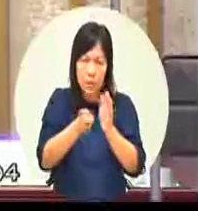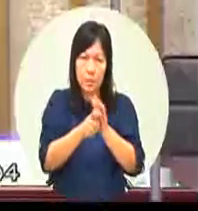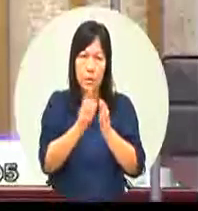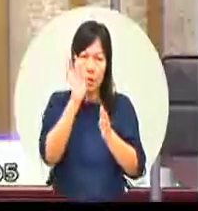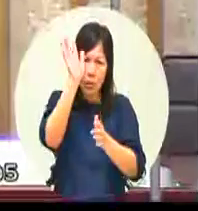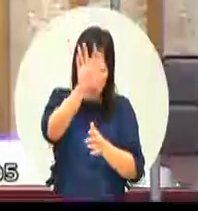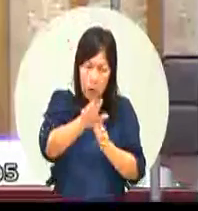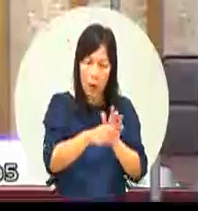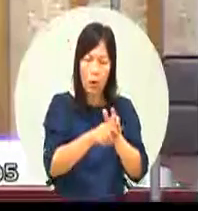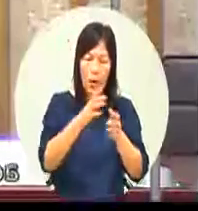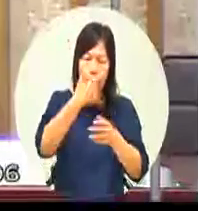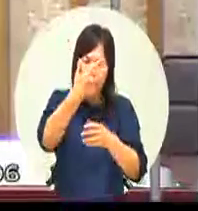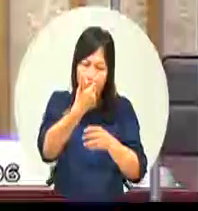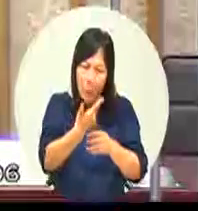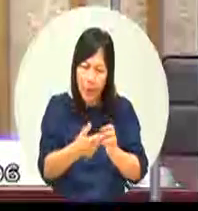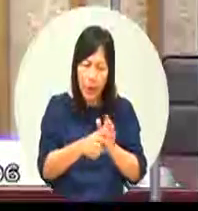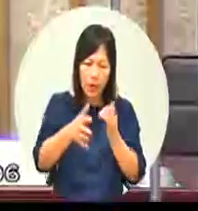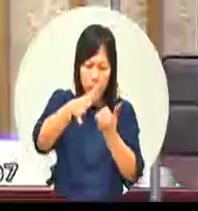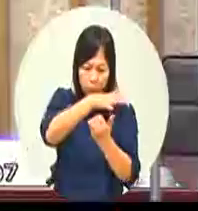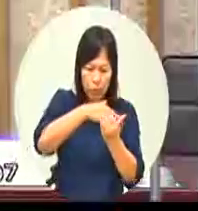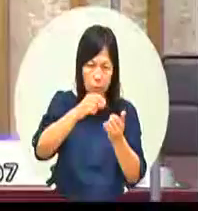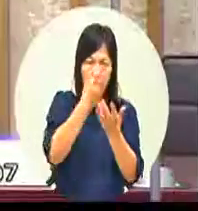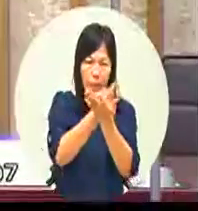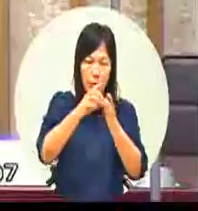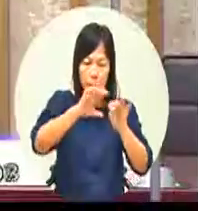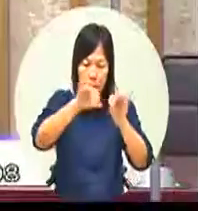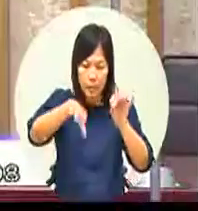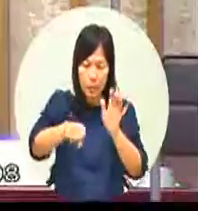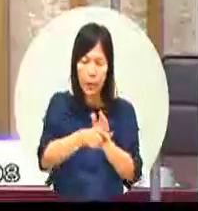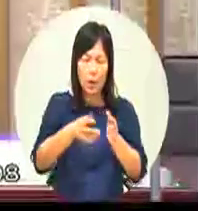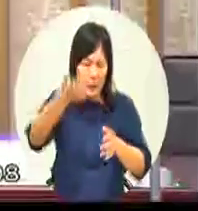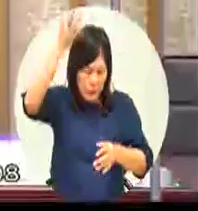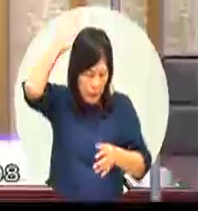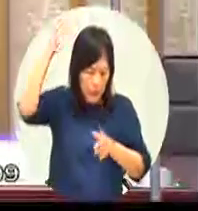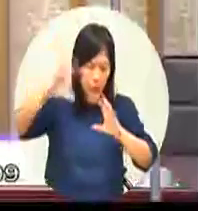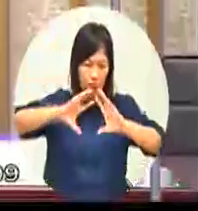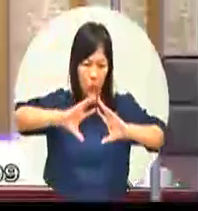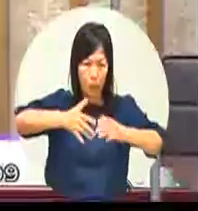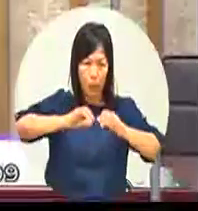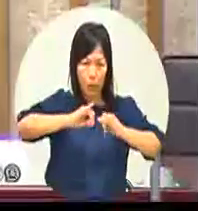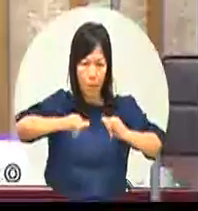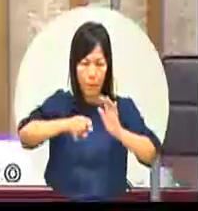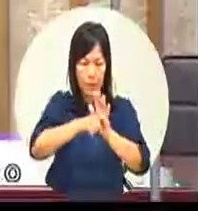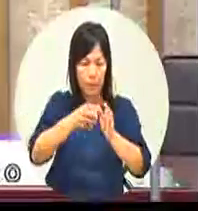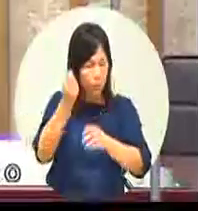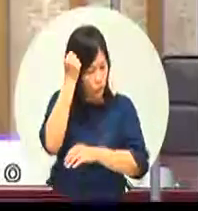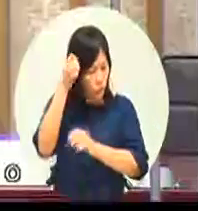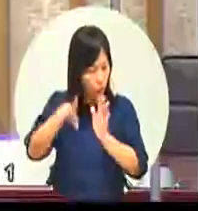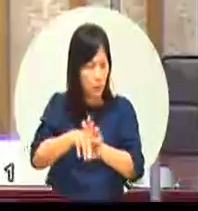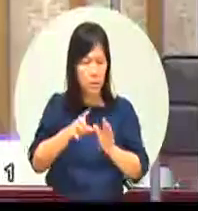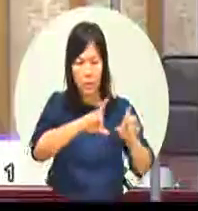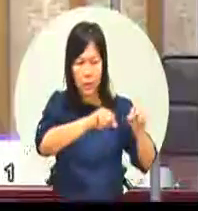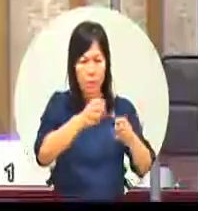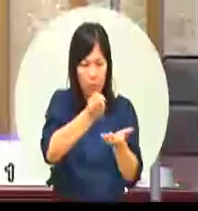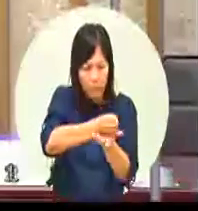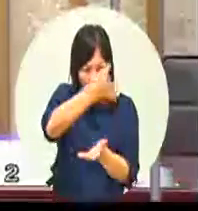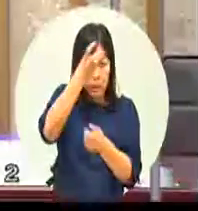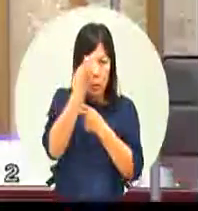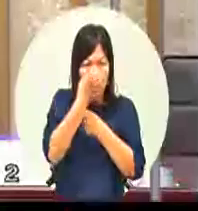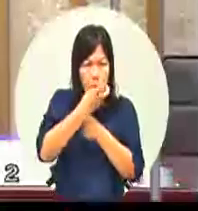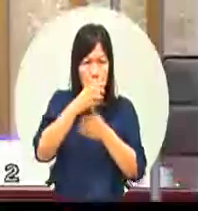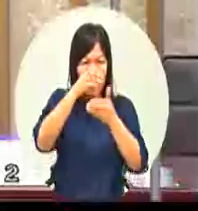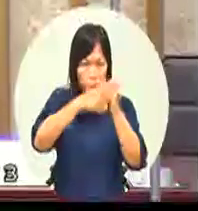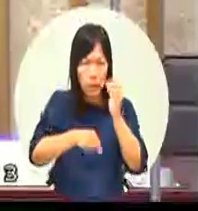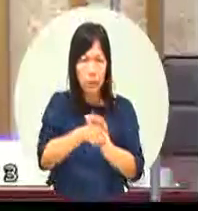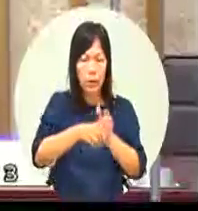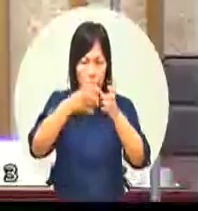陆陆续续全国各地方过去是国民住宅的部分，都依照《公寓大厦管理的条例》来去成